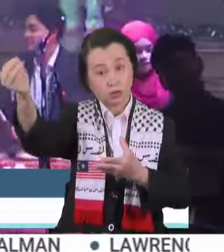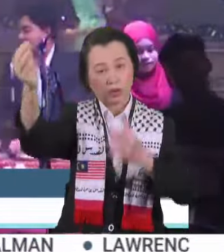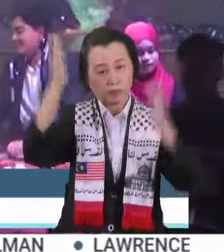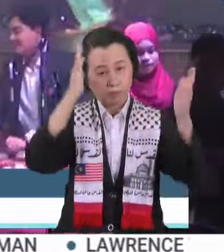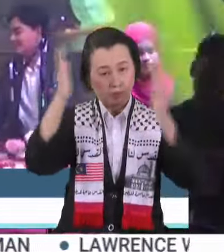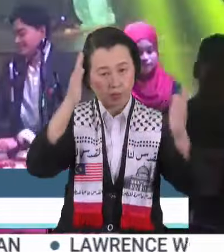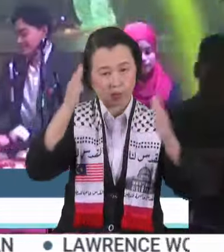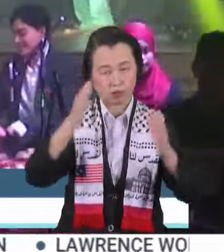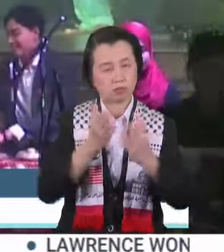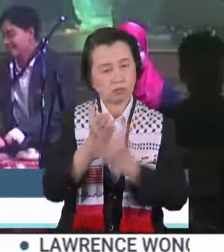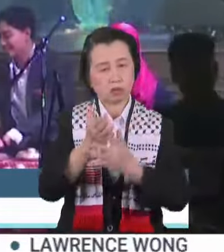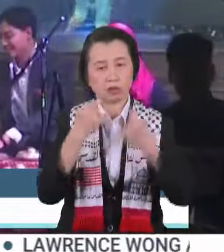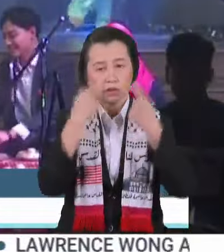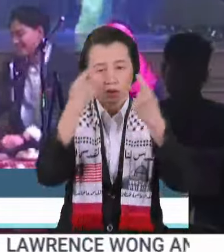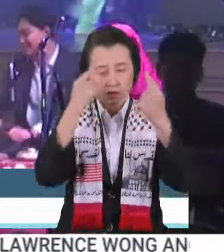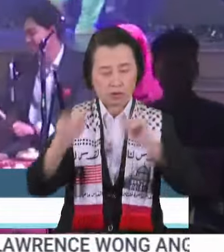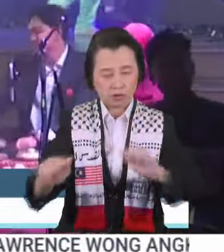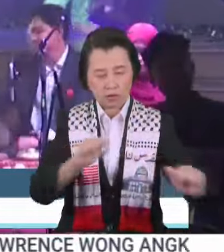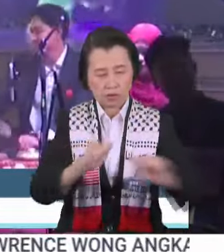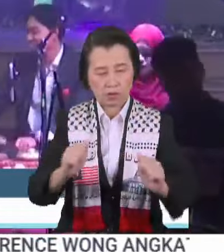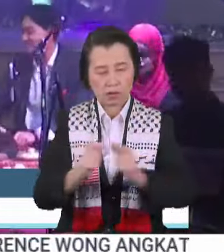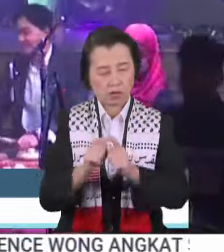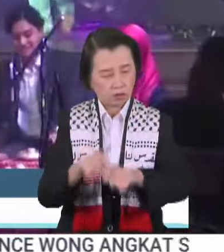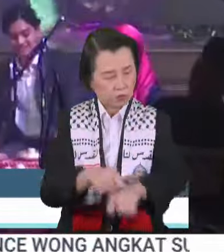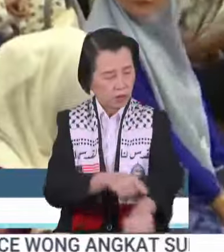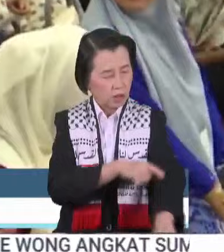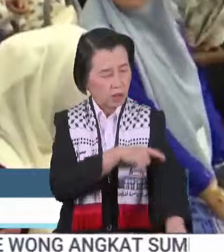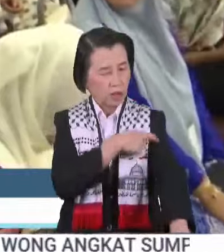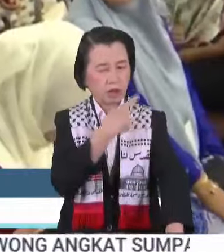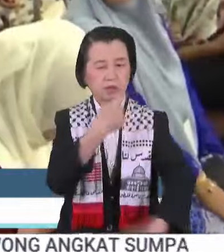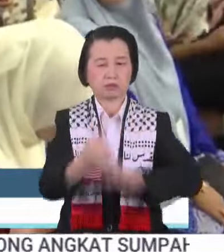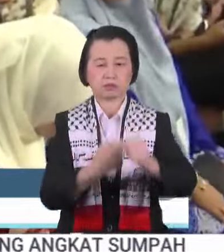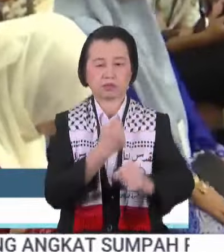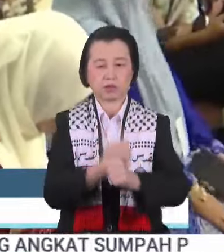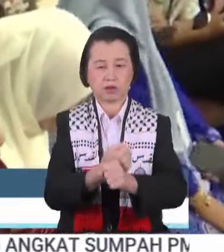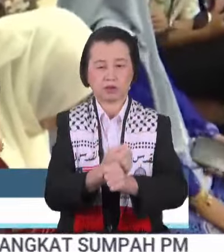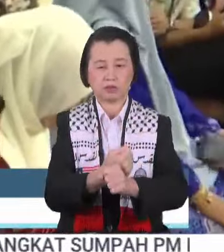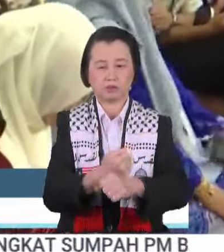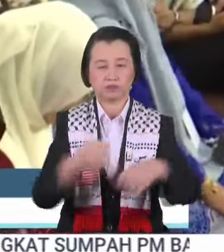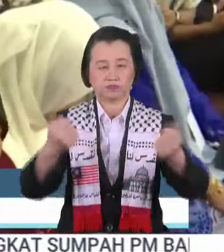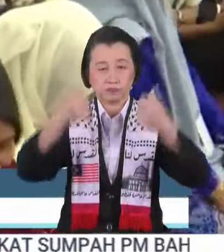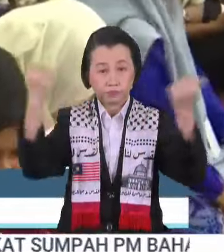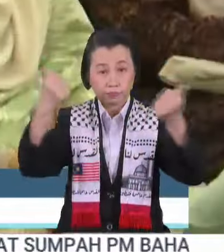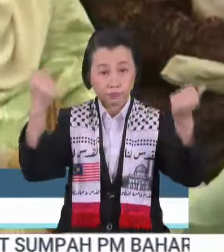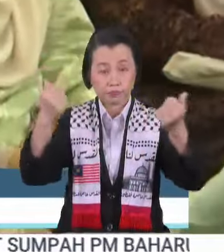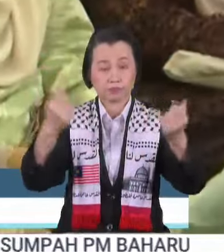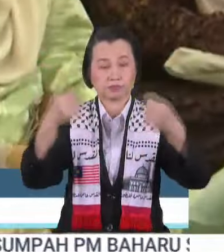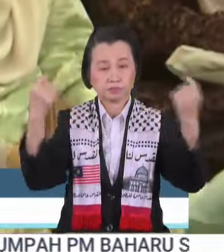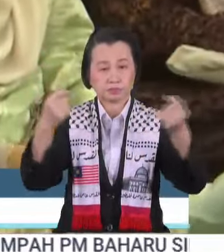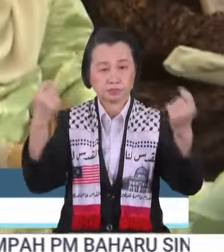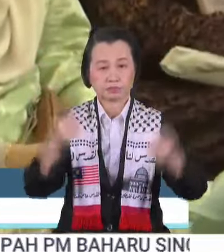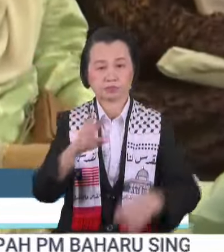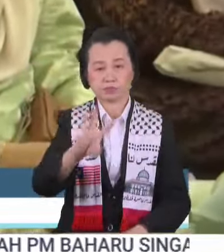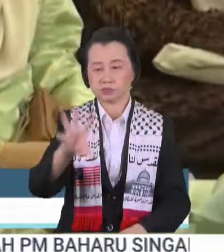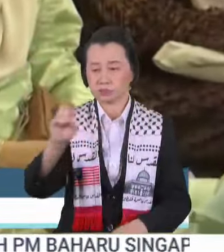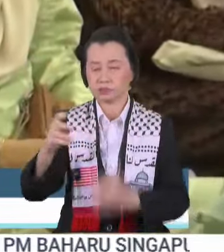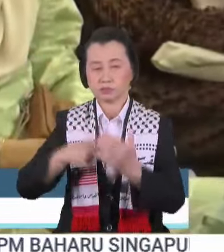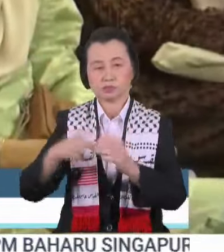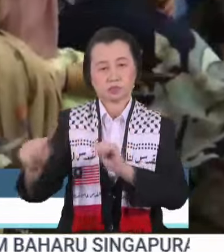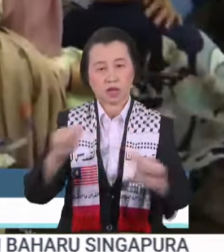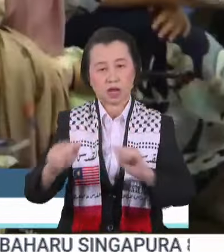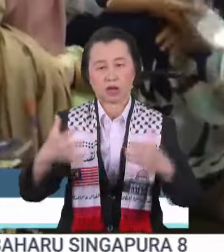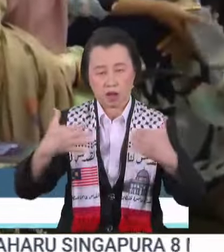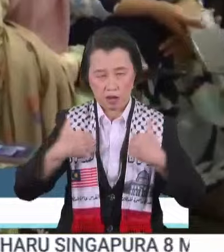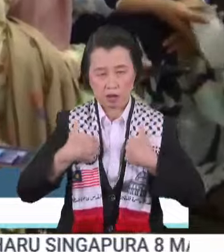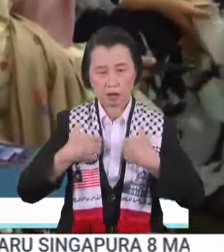menerusi pelbagai kejayaan dan aktiviti sepanjang tahun. Bersempena sambutan itu juga, sebanyak 40 aktiviti telah